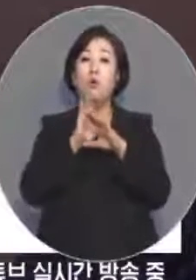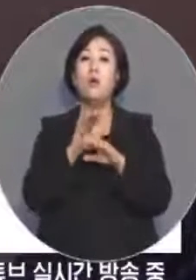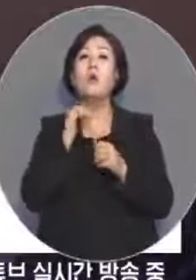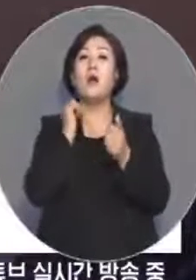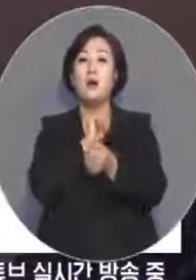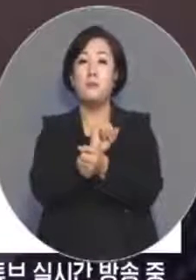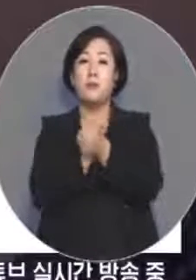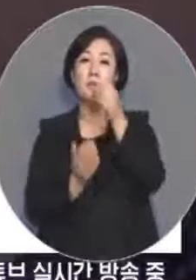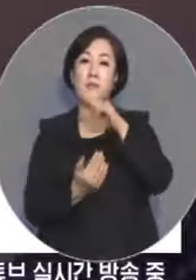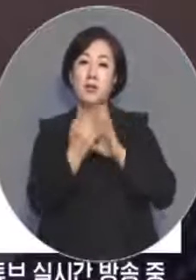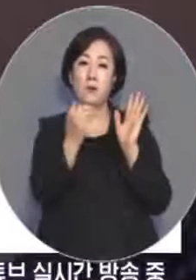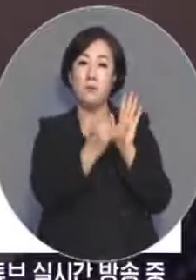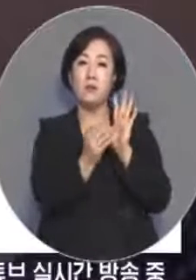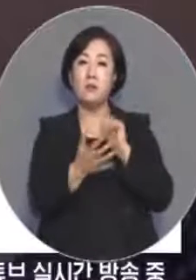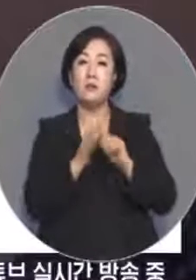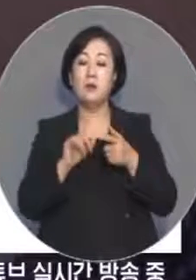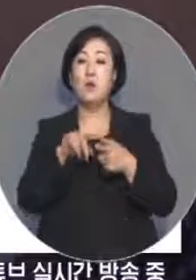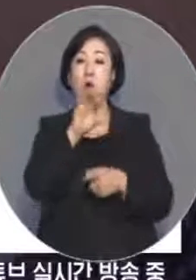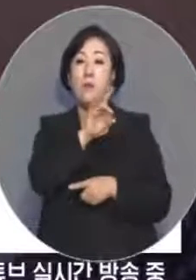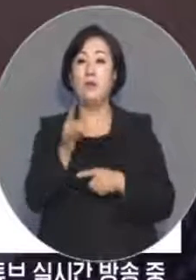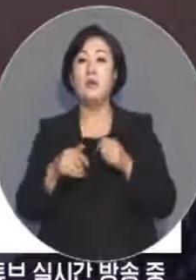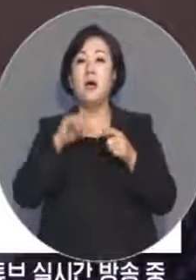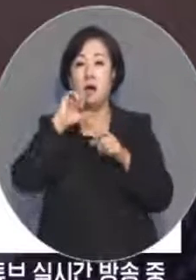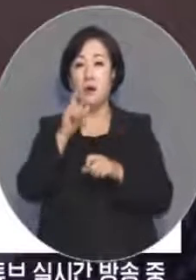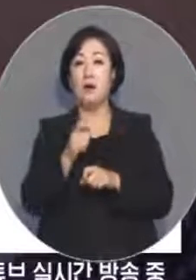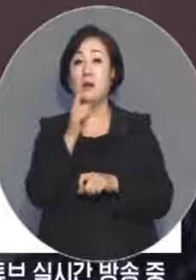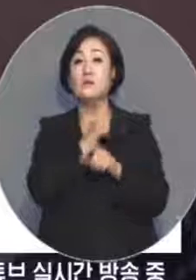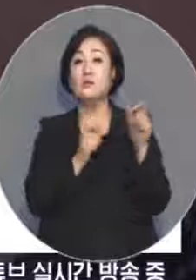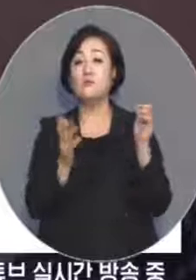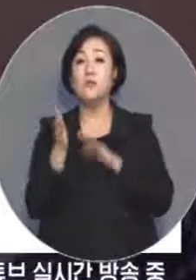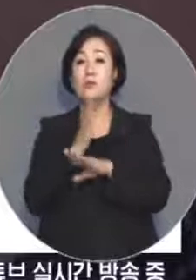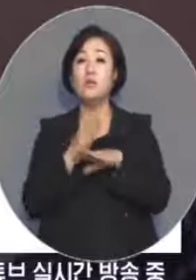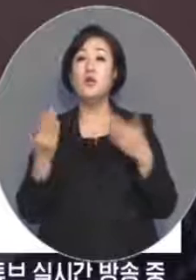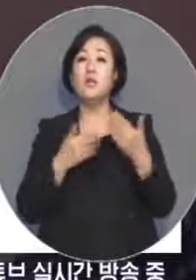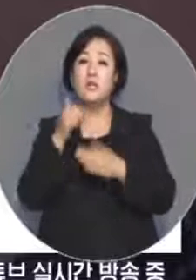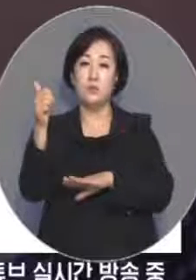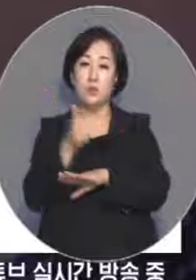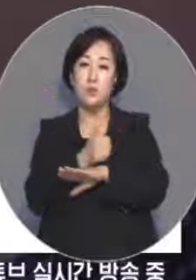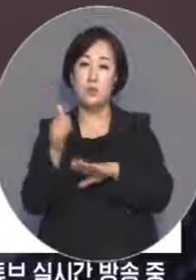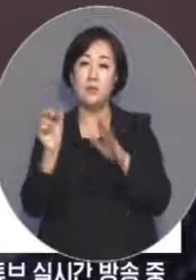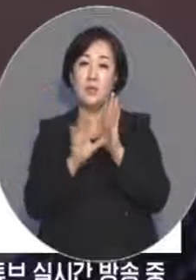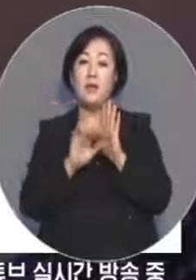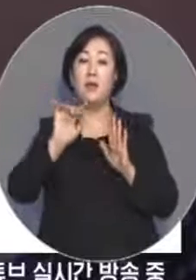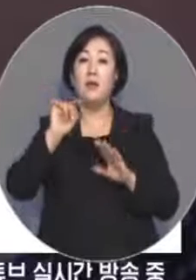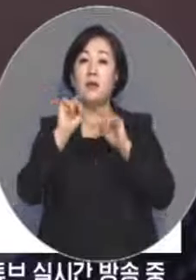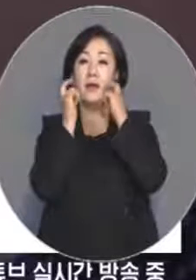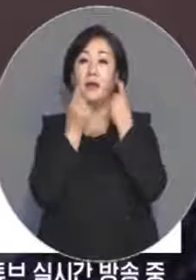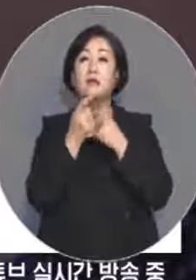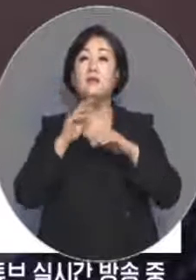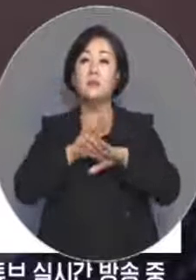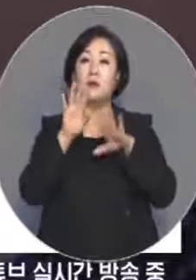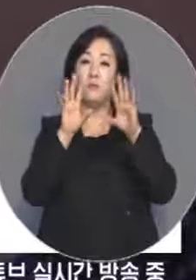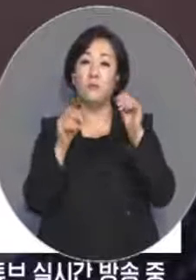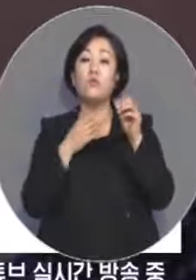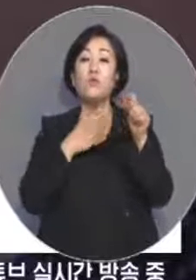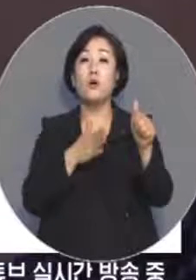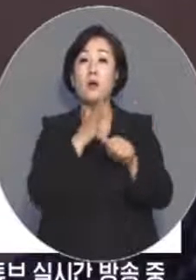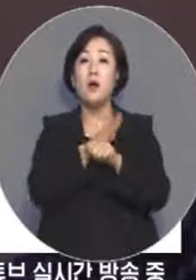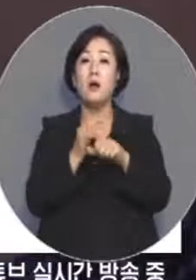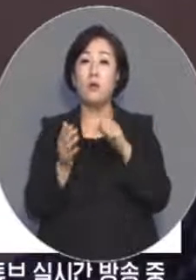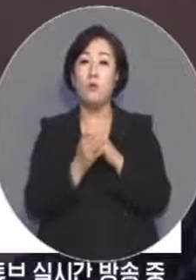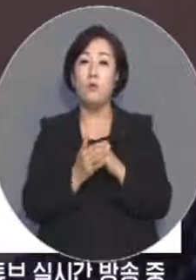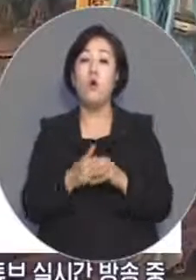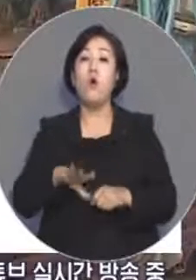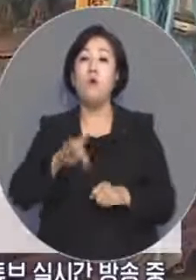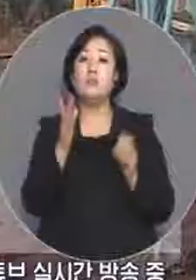제어실 출입을 엄격히 통제하고 있고 또 출퇴근 c 자가 사랑 사용을 권고 하는데 우선 어우 조치를